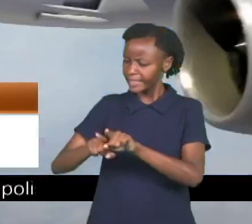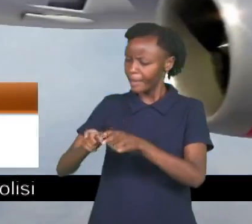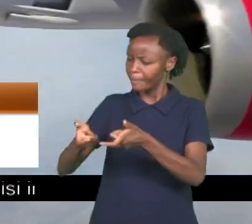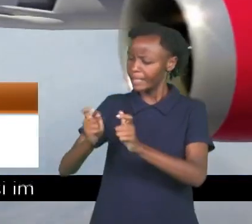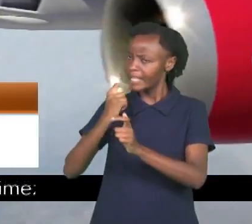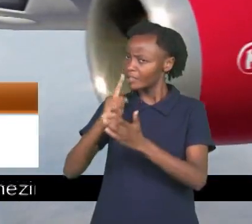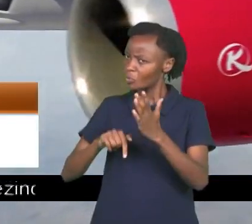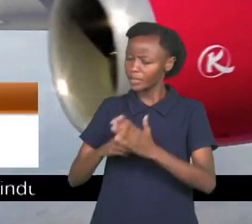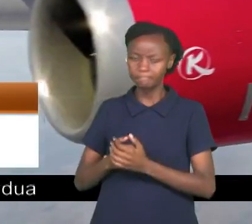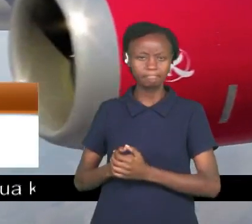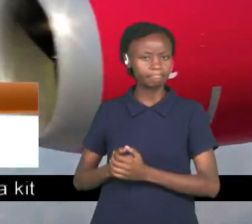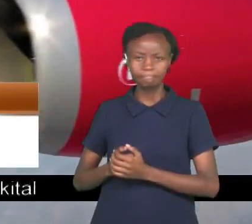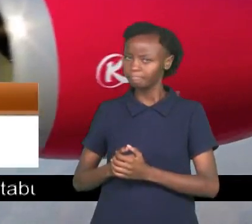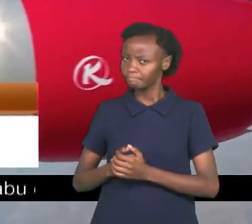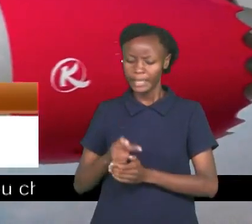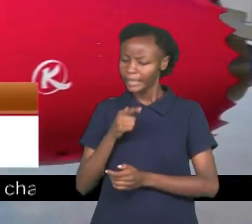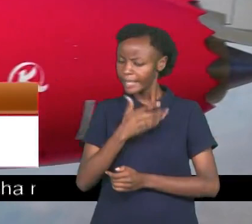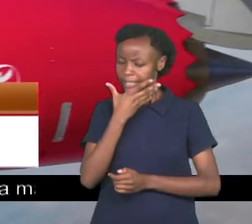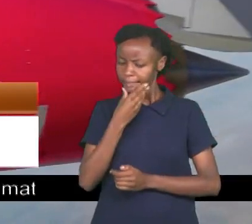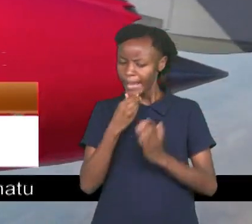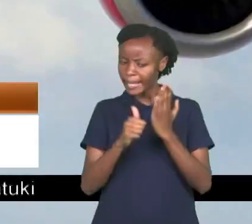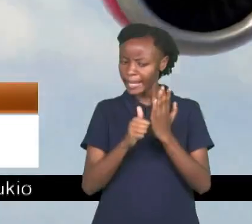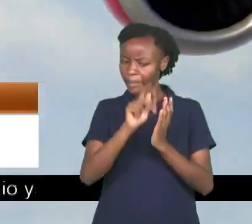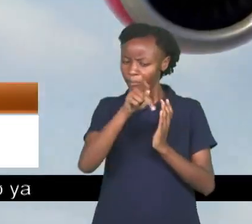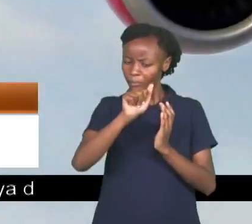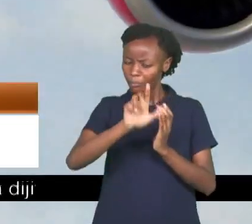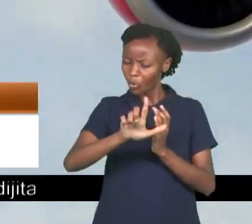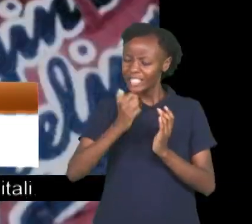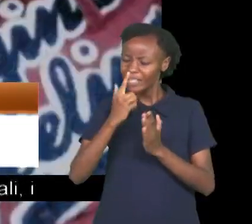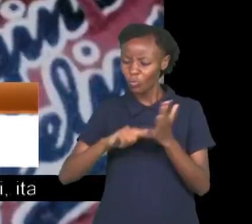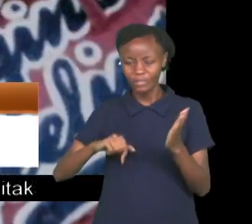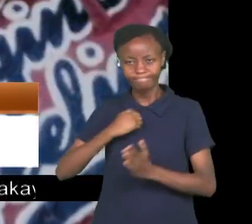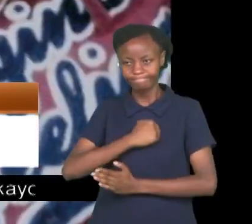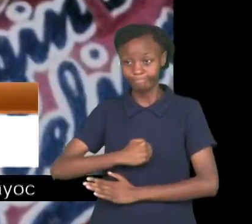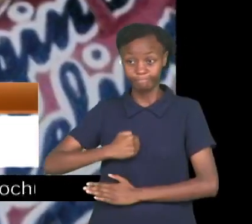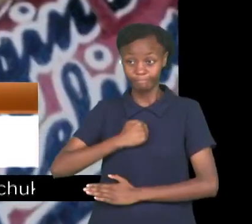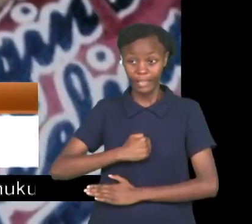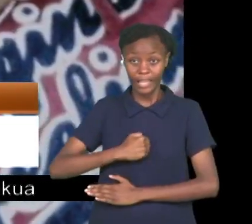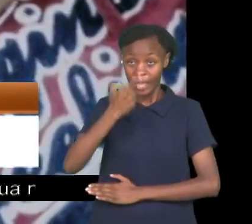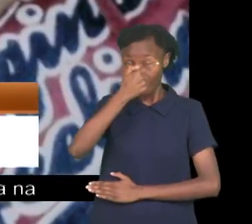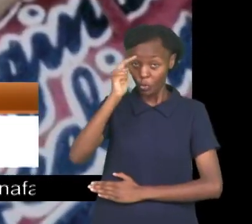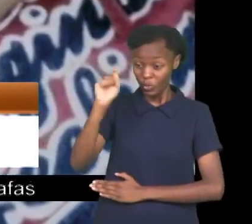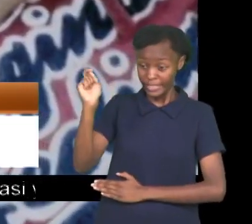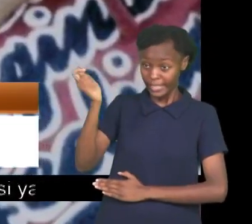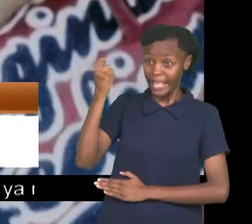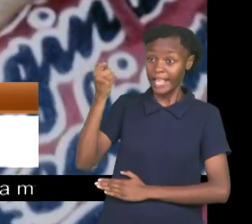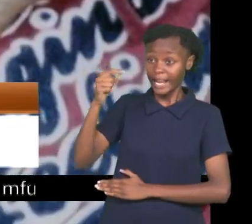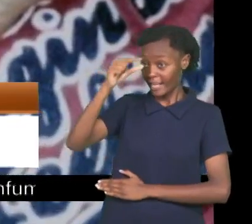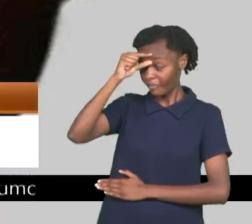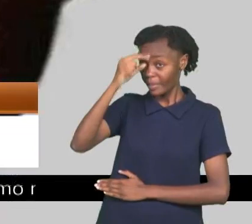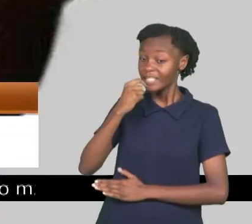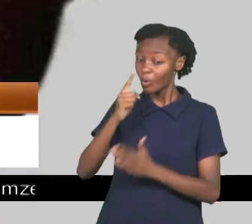kimetoa taarifa kuhusu jamaa huyo kwa jina Paul Manyasi na kuomba msamaha kwa umma baada ya serikali ya Kenya kudai kuwa